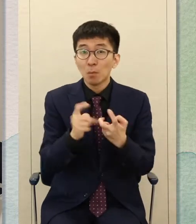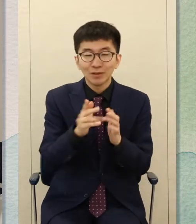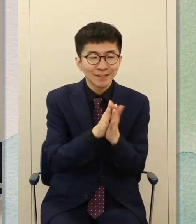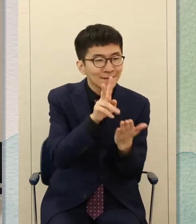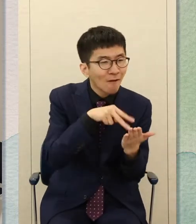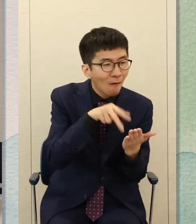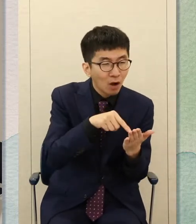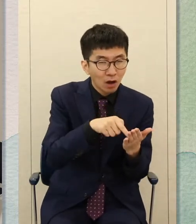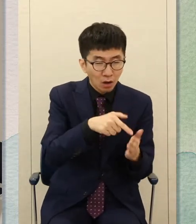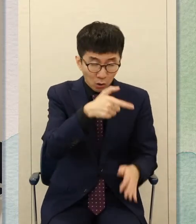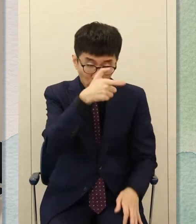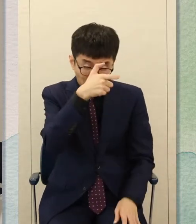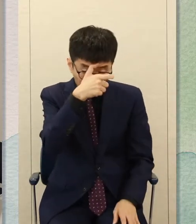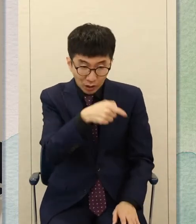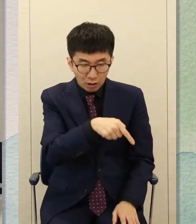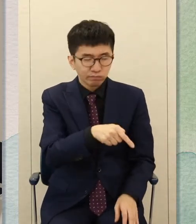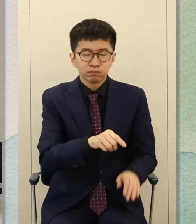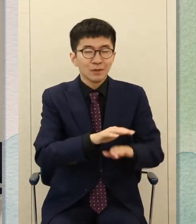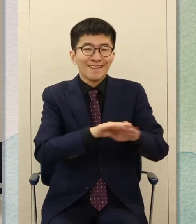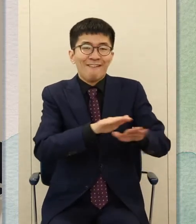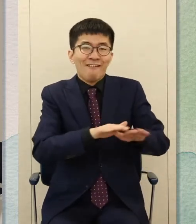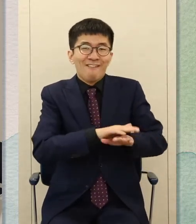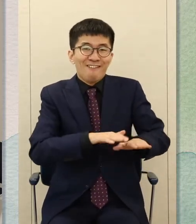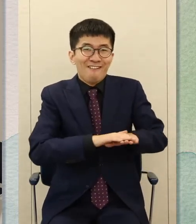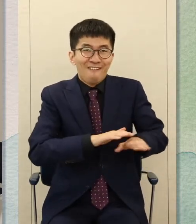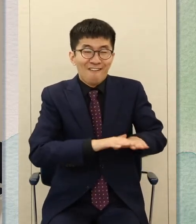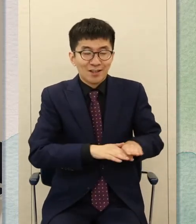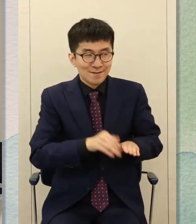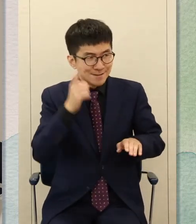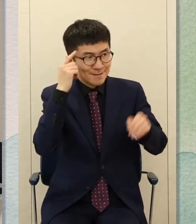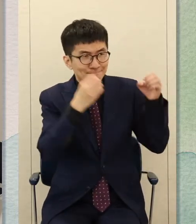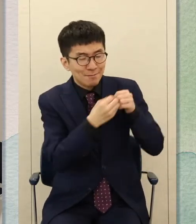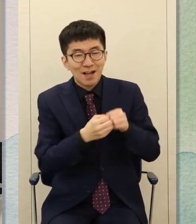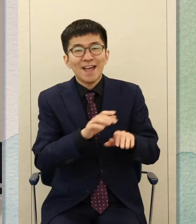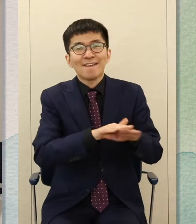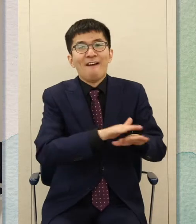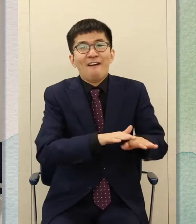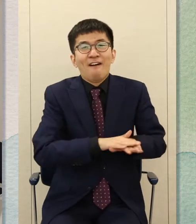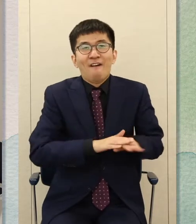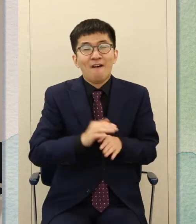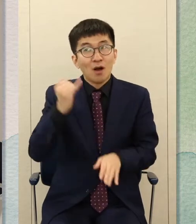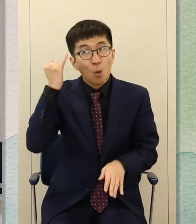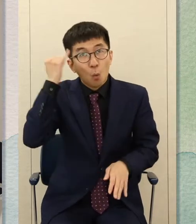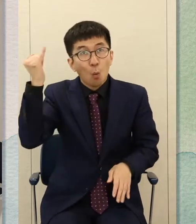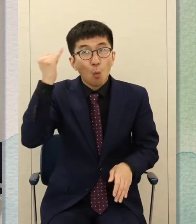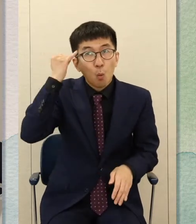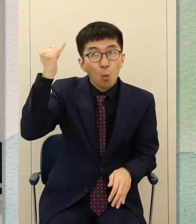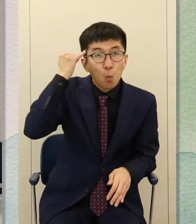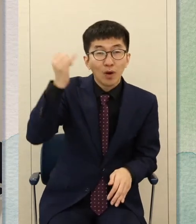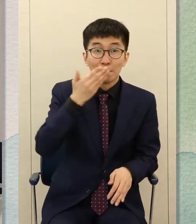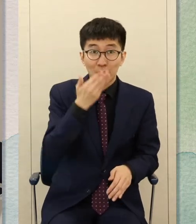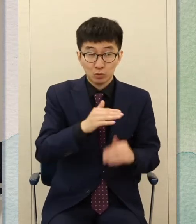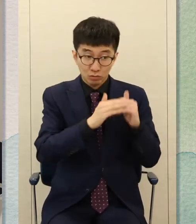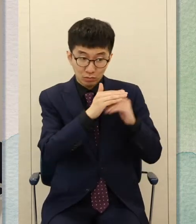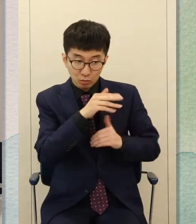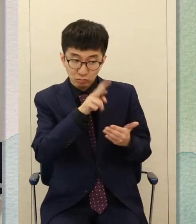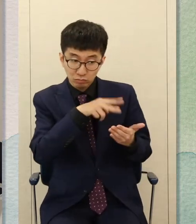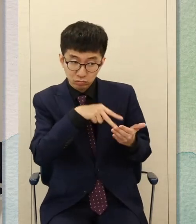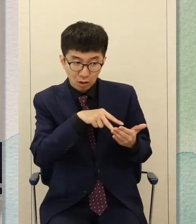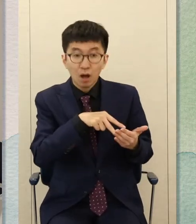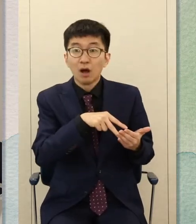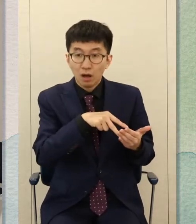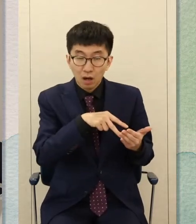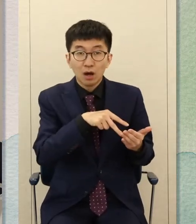더 젊은 세대들하고 소통도 굉장히 잘하게 되고요. 그리고 이제 내용 있는 이야기를 많이 하게 되니까